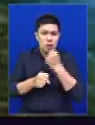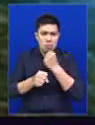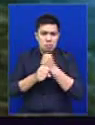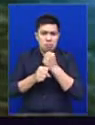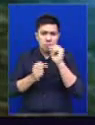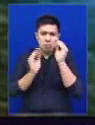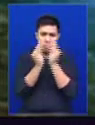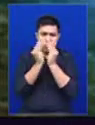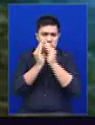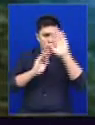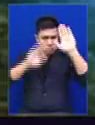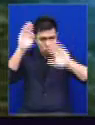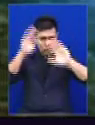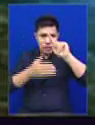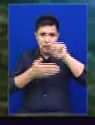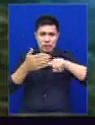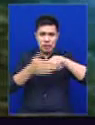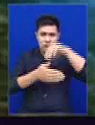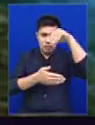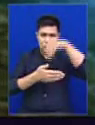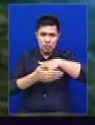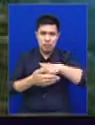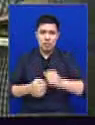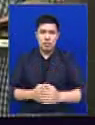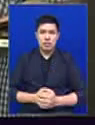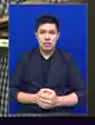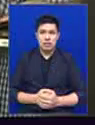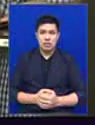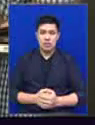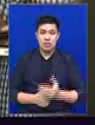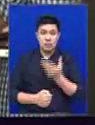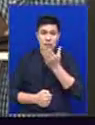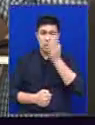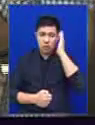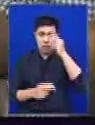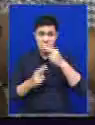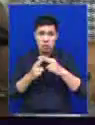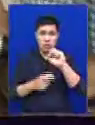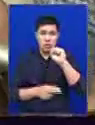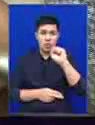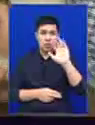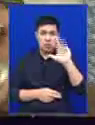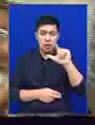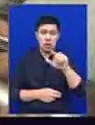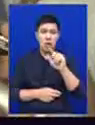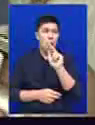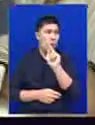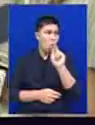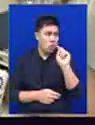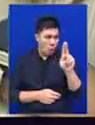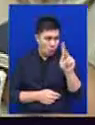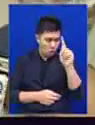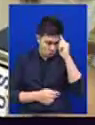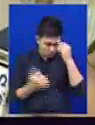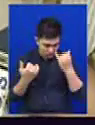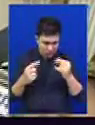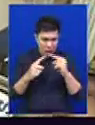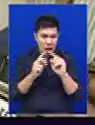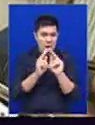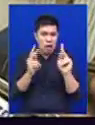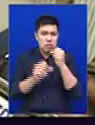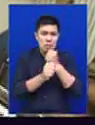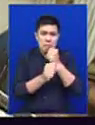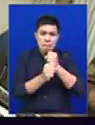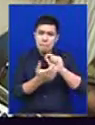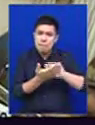เสียงประชามติเลือกตั้งนายสมชัยศรีสุทธิยากรกกต.ด้านกิจการบริหารงานเลือกตั้งได้เปิดตัวแอปพ